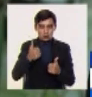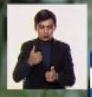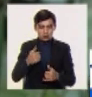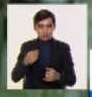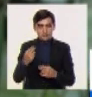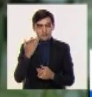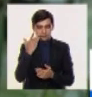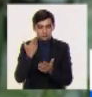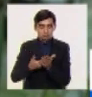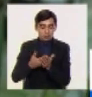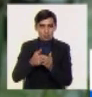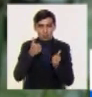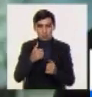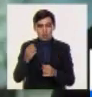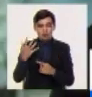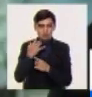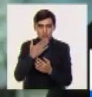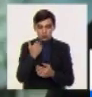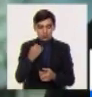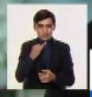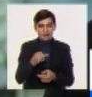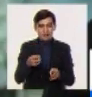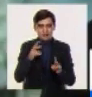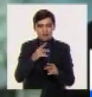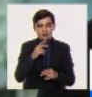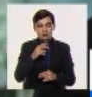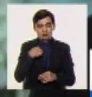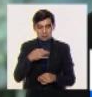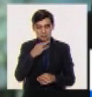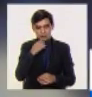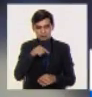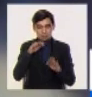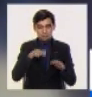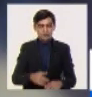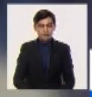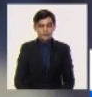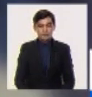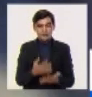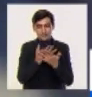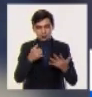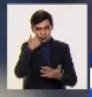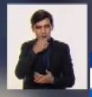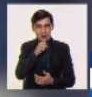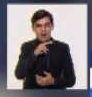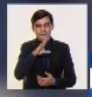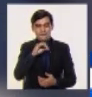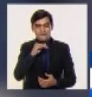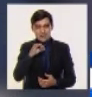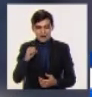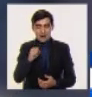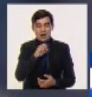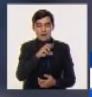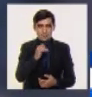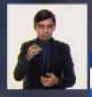хорошо объясняет, не ругает даже. Остался кружок. Мне здесь нравится. В разные годы в клубе «Альфа-Авиа» занимались